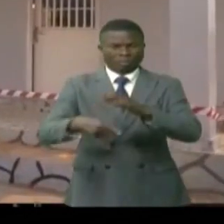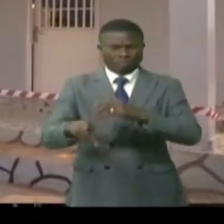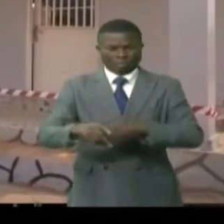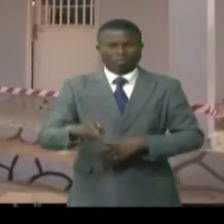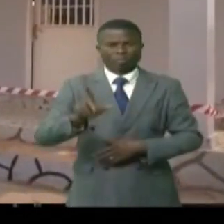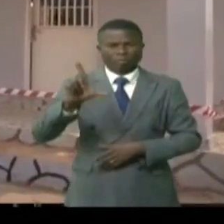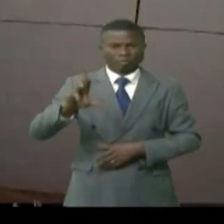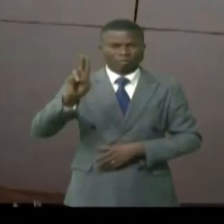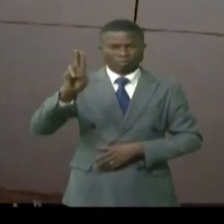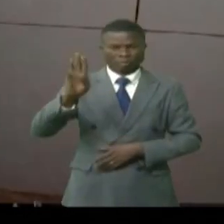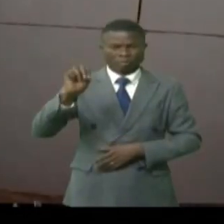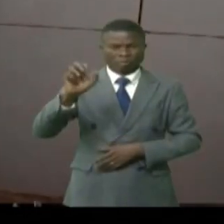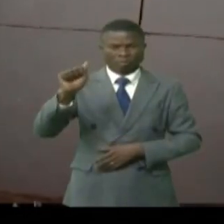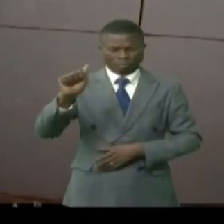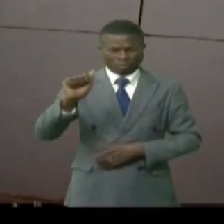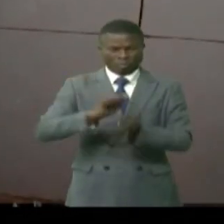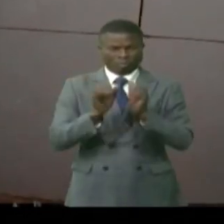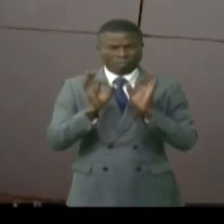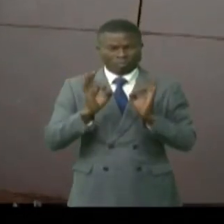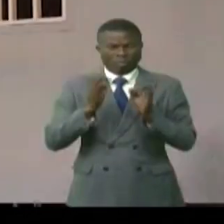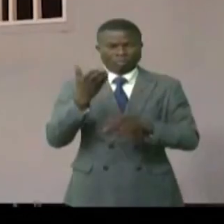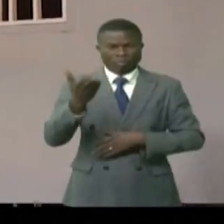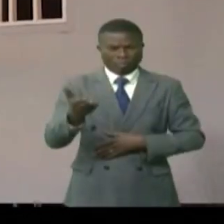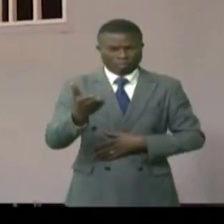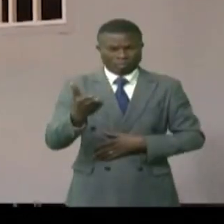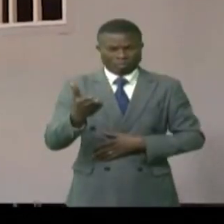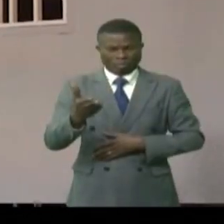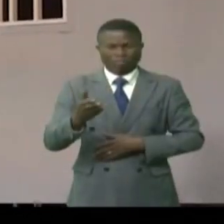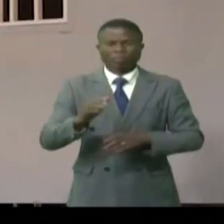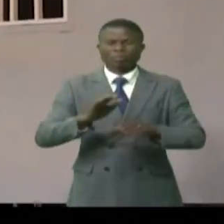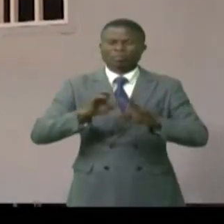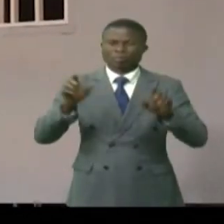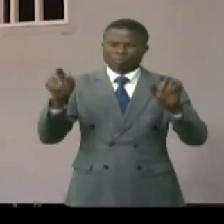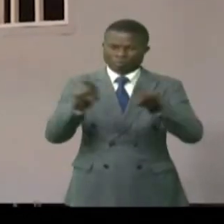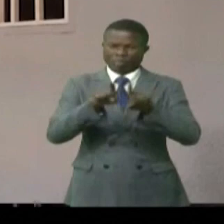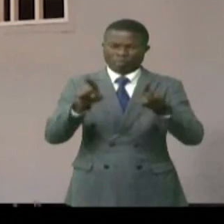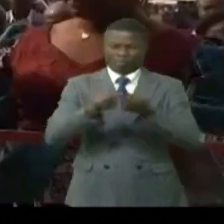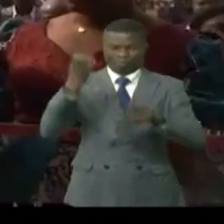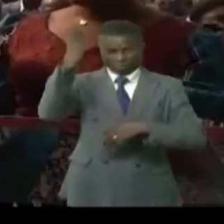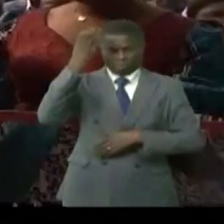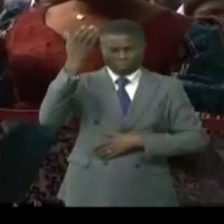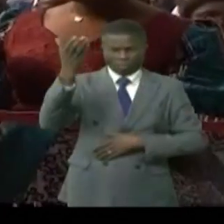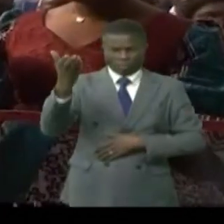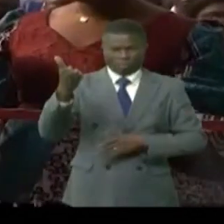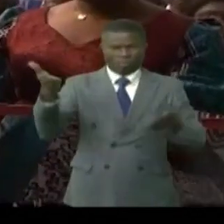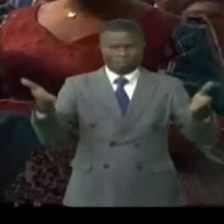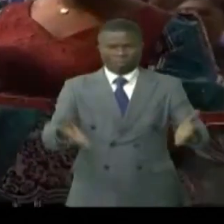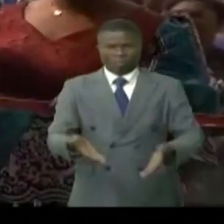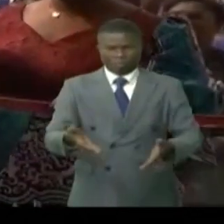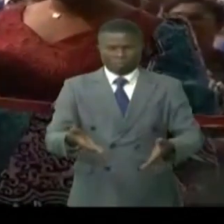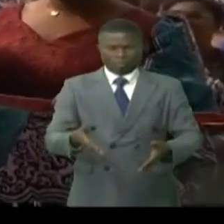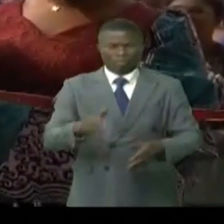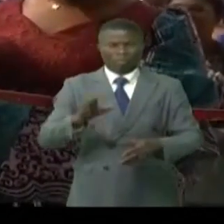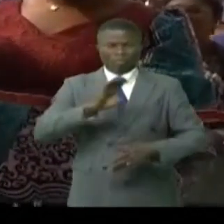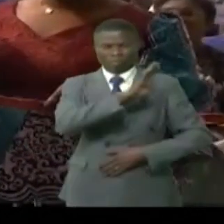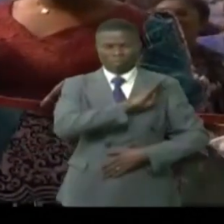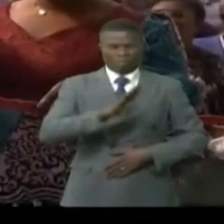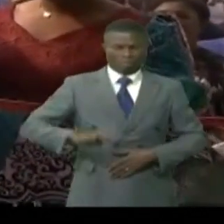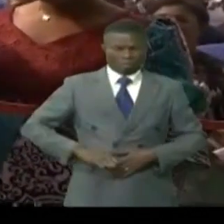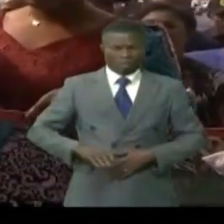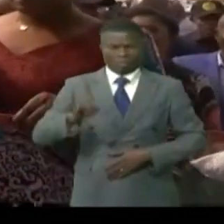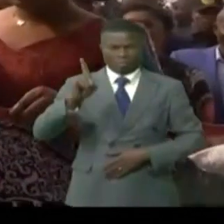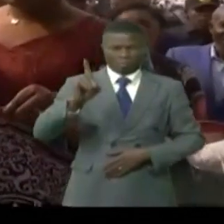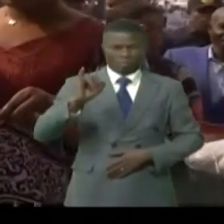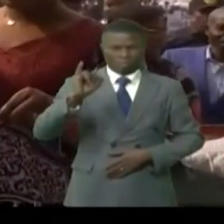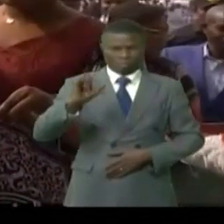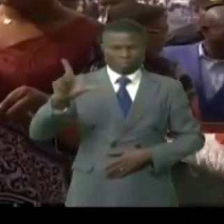Ipanga, renaître de ses cendres, cette fois-ci en répondant aux standards internationaux. En présence de la bourgoumestre des Dilala,